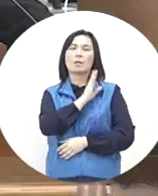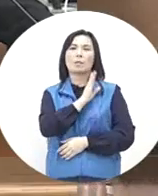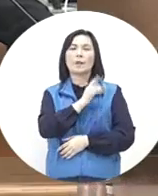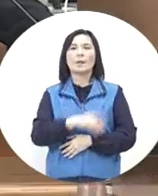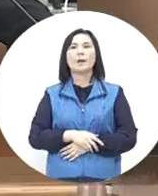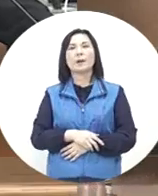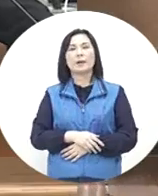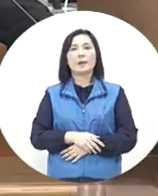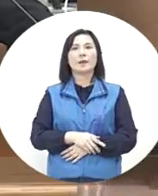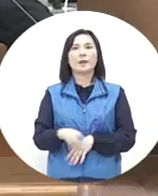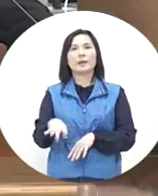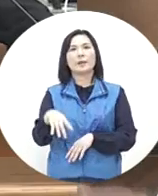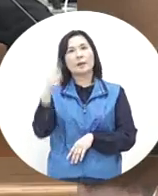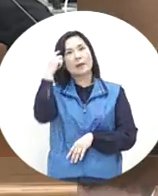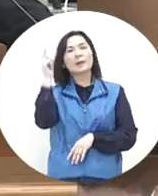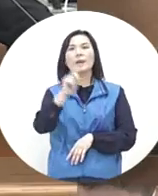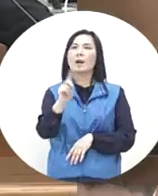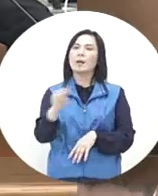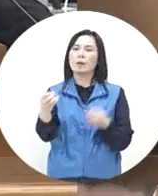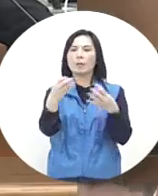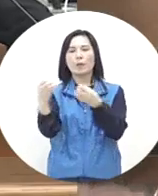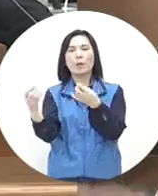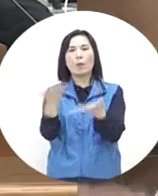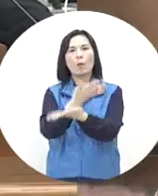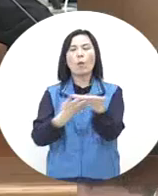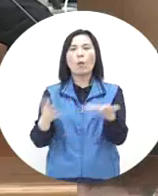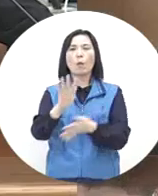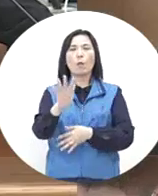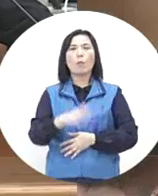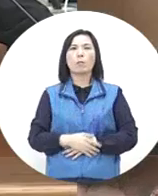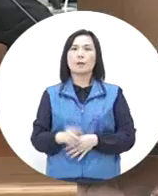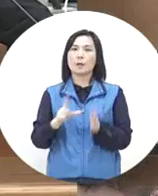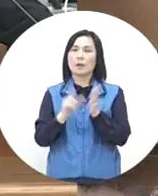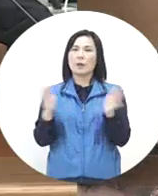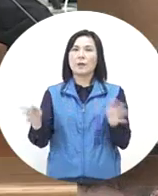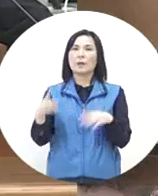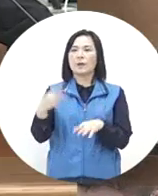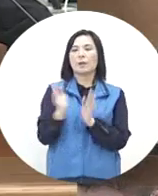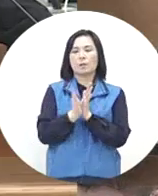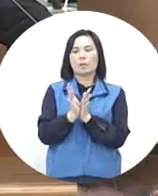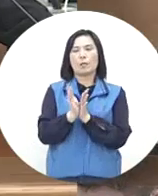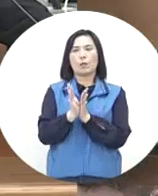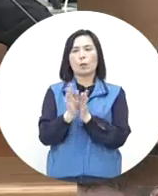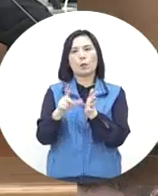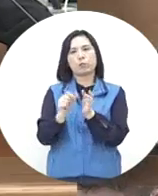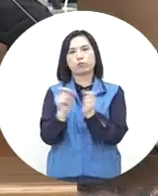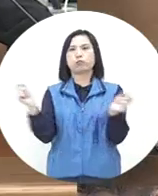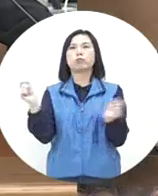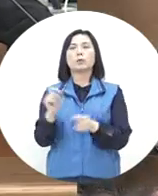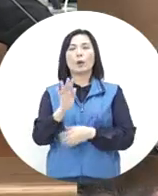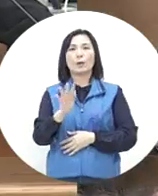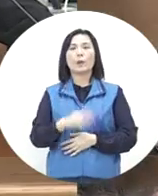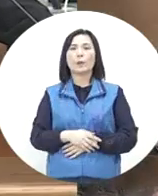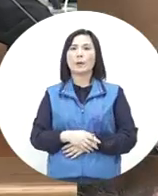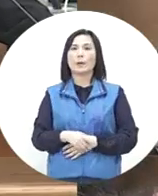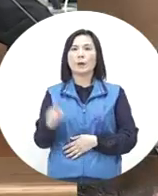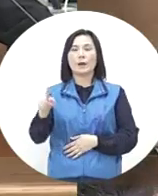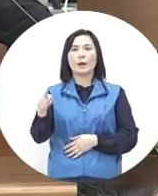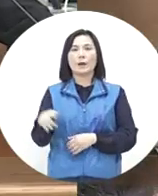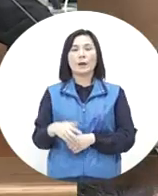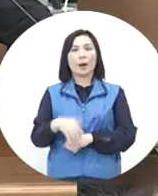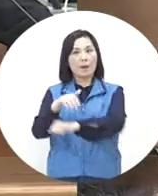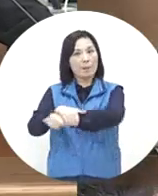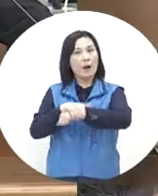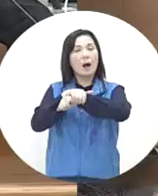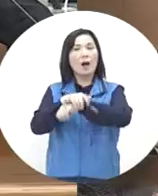无微不。 当然有意见可以交流啊。 对啊。 前段时间我们还。坐在一起聊了很久啊。 对啊，其实他对你也有提携之恩嘛，对不对？ 每一